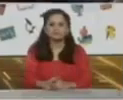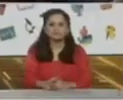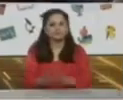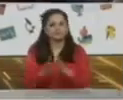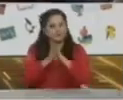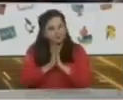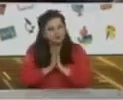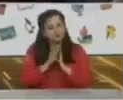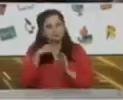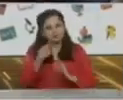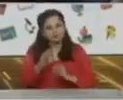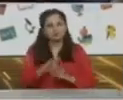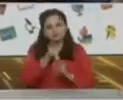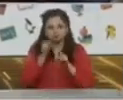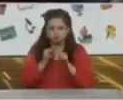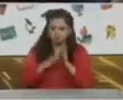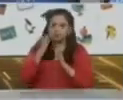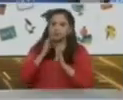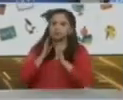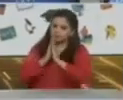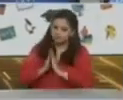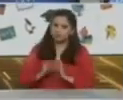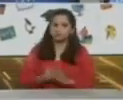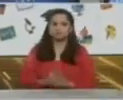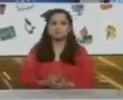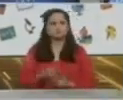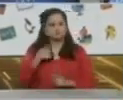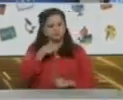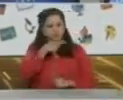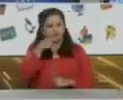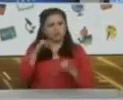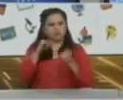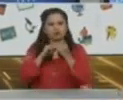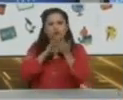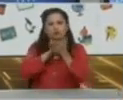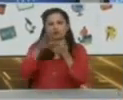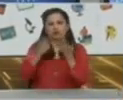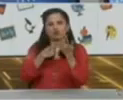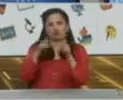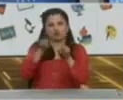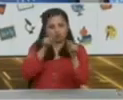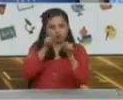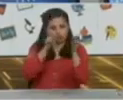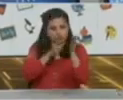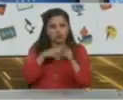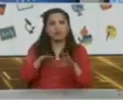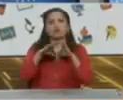नमस्ते सर। नमस्ते। I am Shran Roy of class 10.